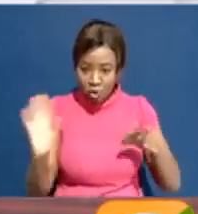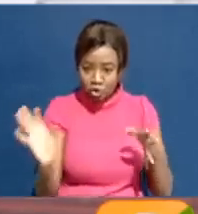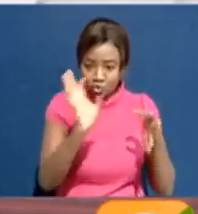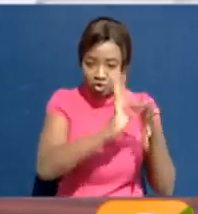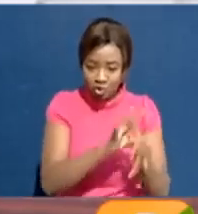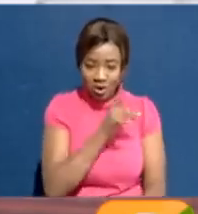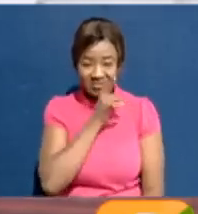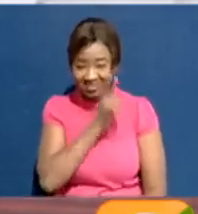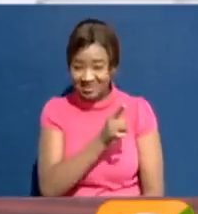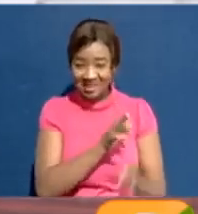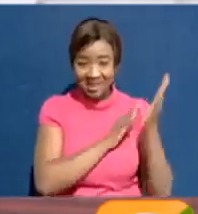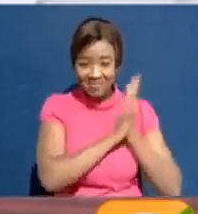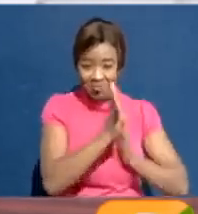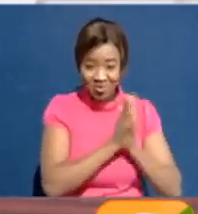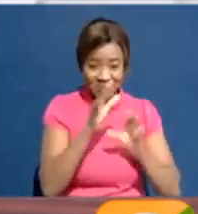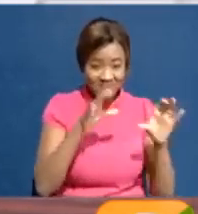region to join Mungiki,